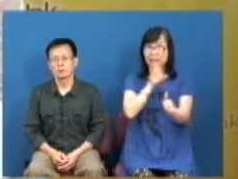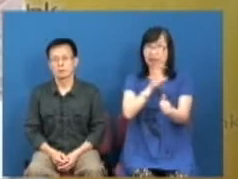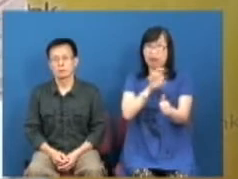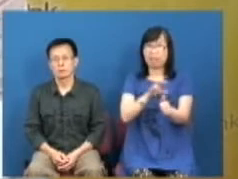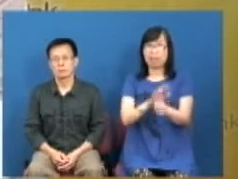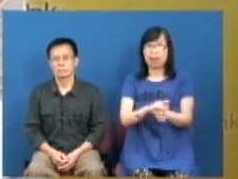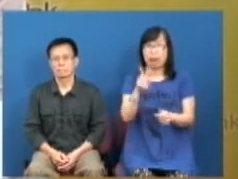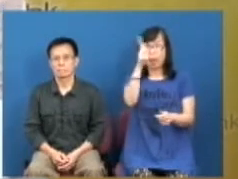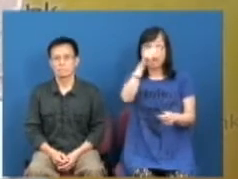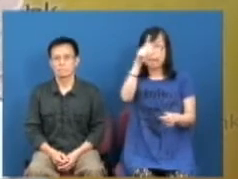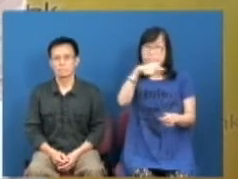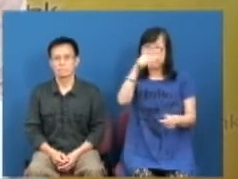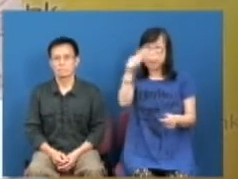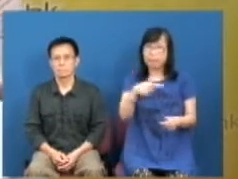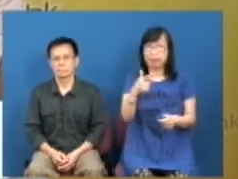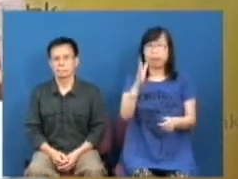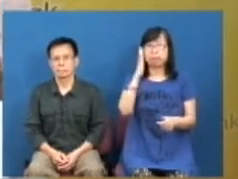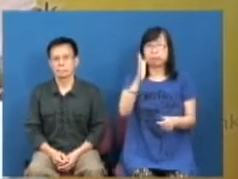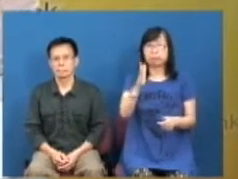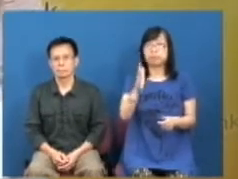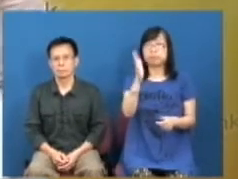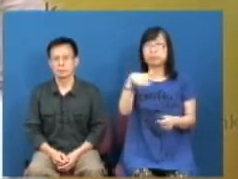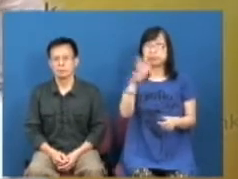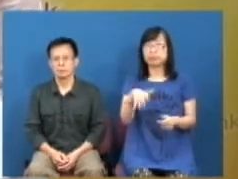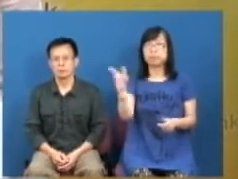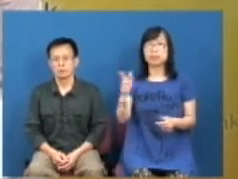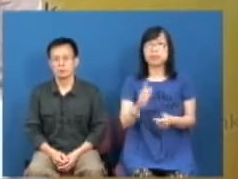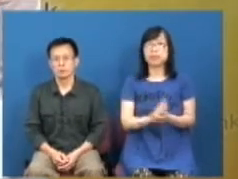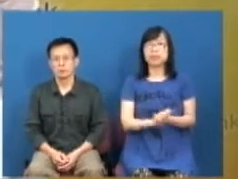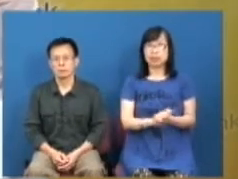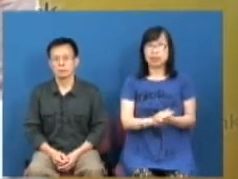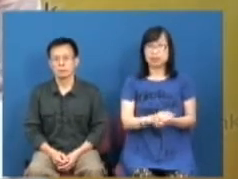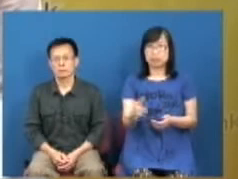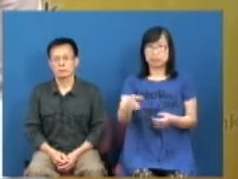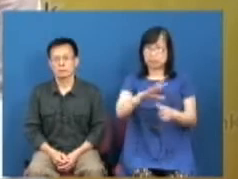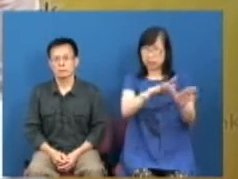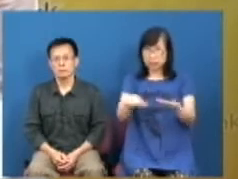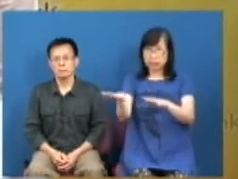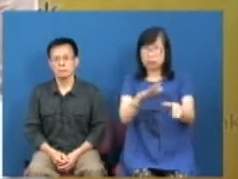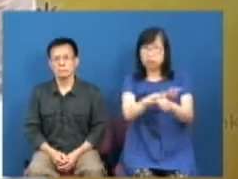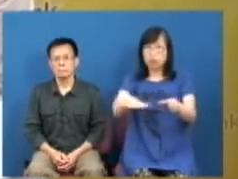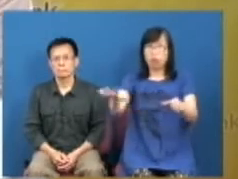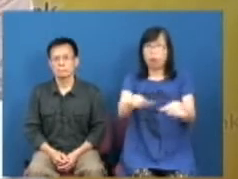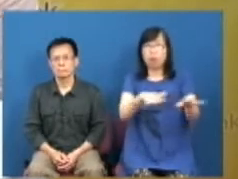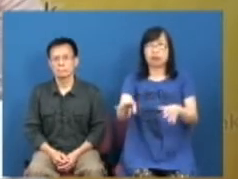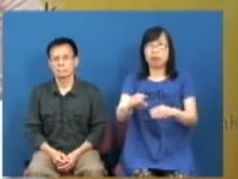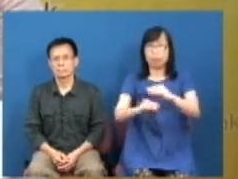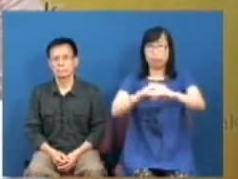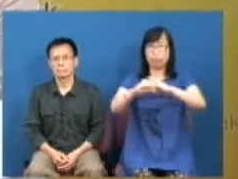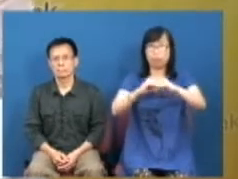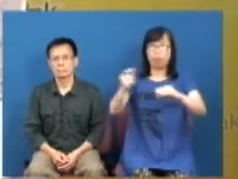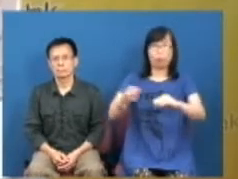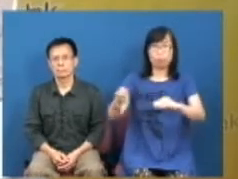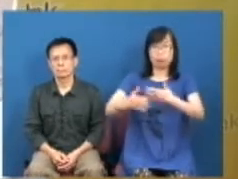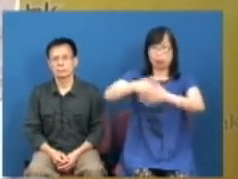我85,000又係嗰句，咁啊即係實事求是嘅啫。咁即係填海咗之後咧，嗱林又起咗好多樓，亦都